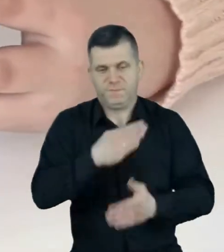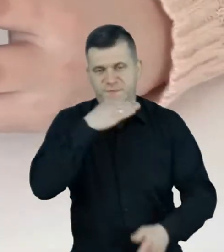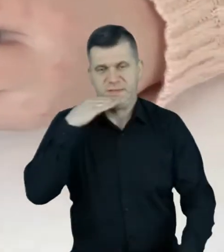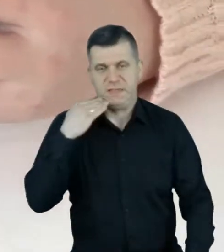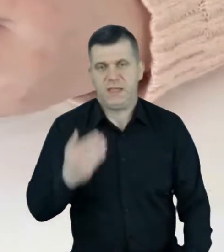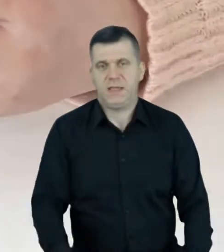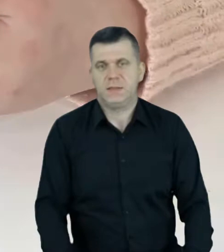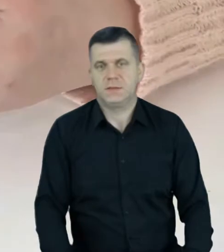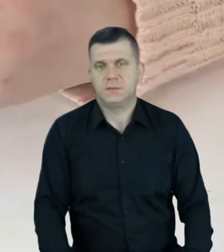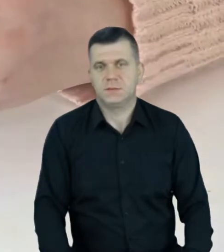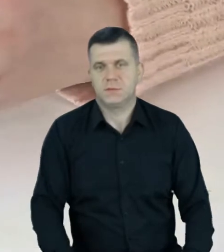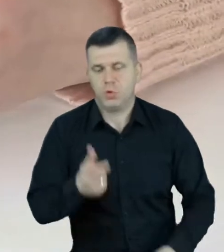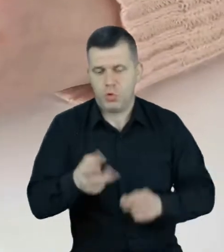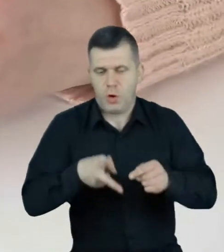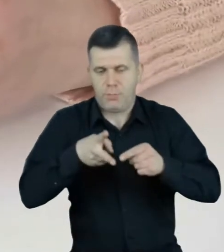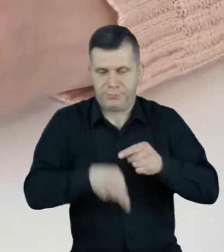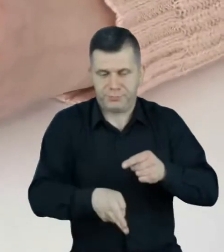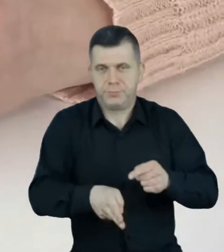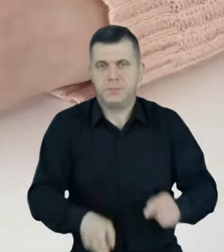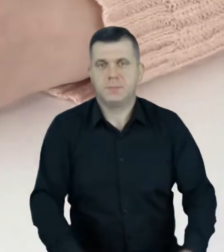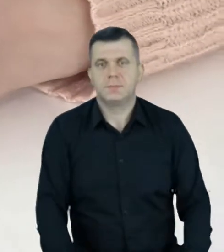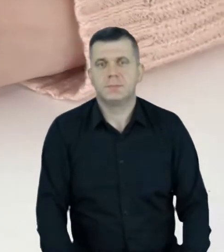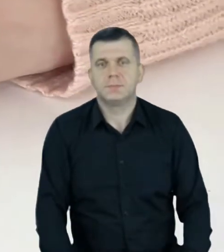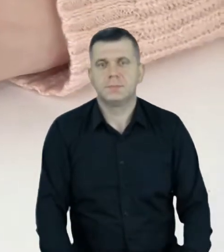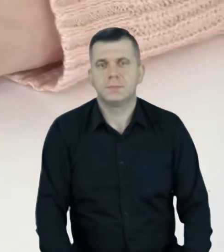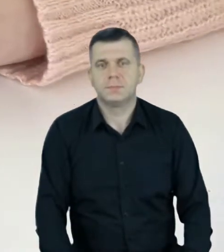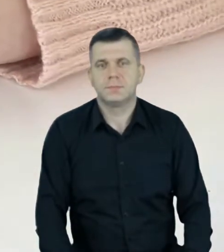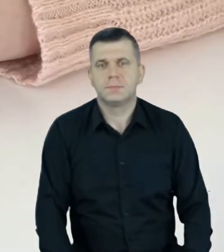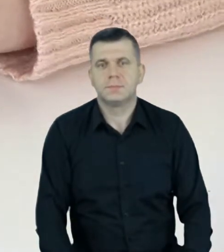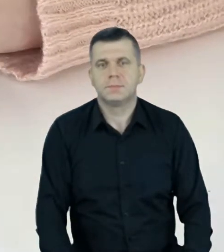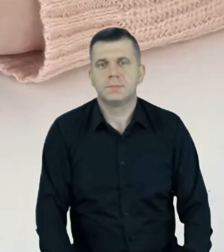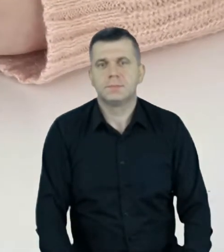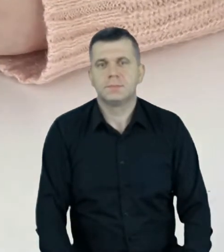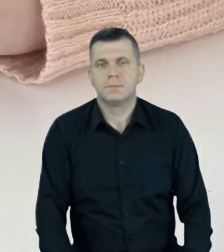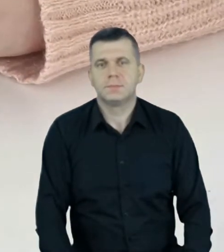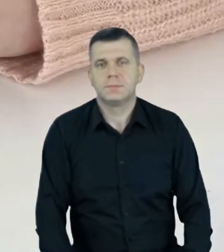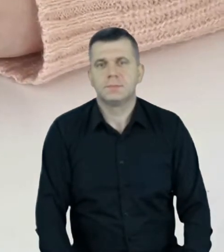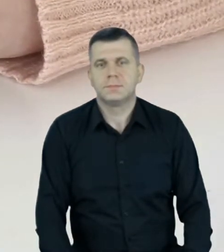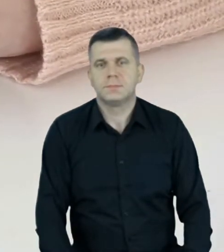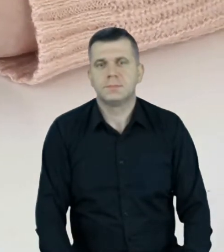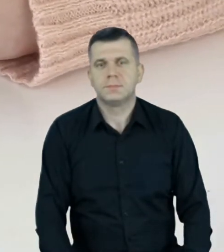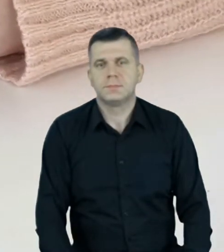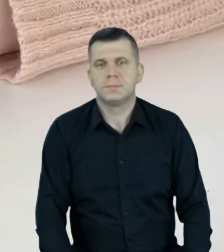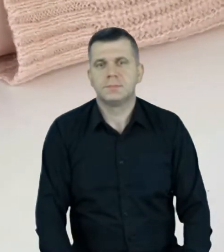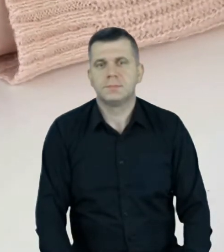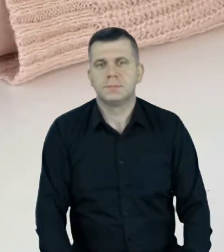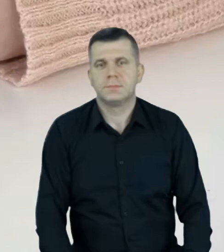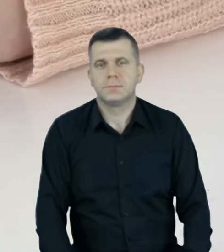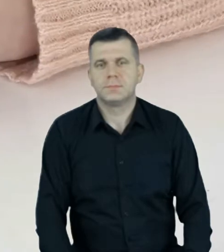wystarczy możemy sobie teraz obciąć nasz kordonek